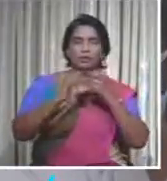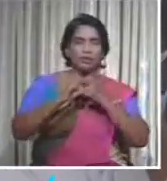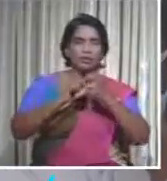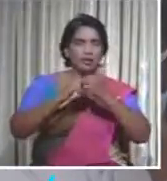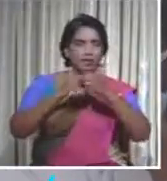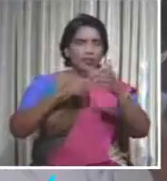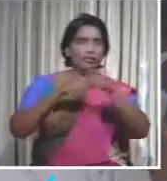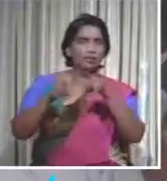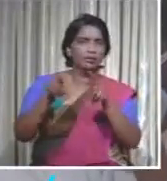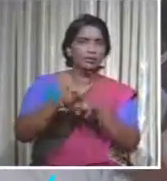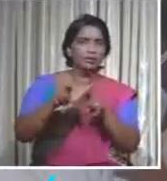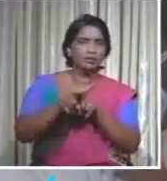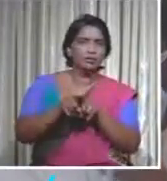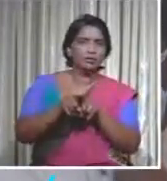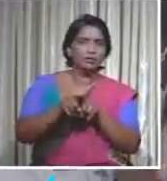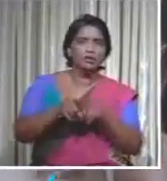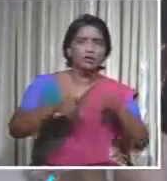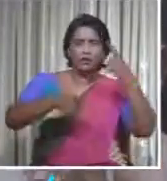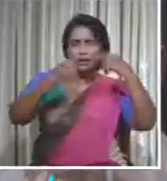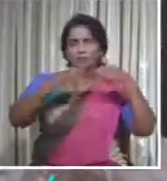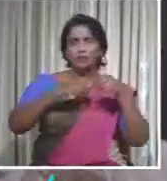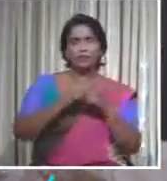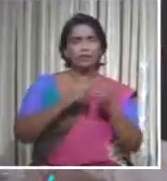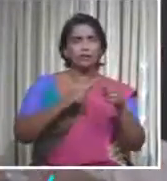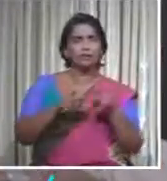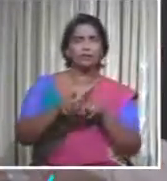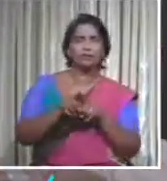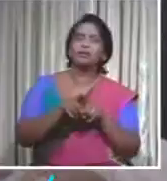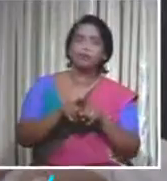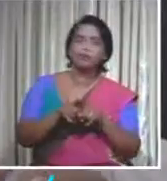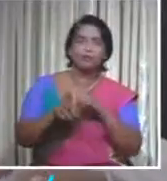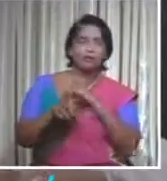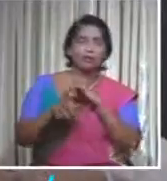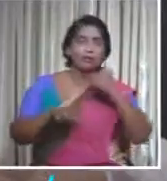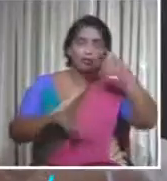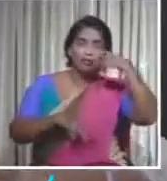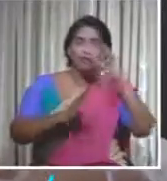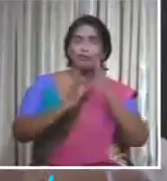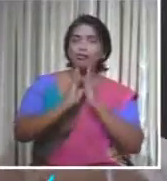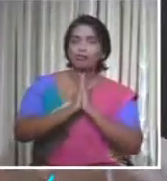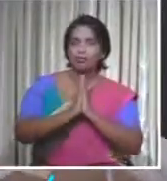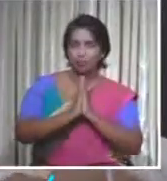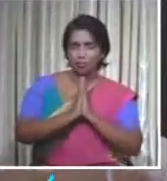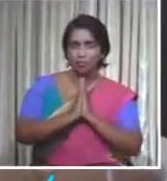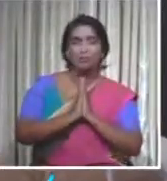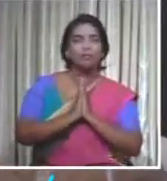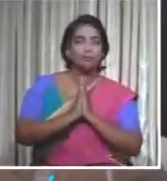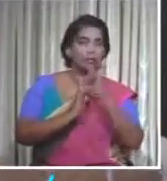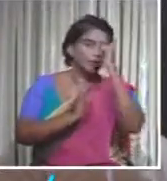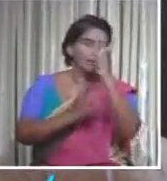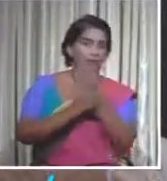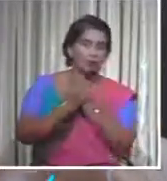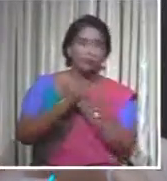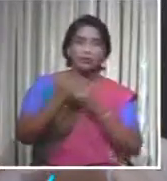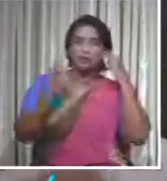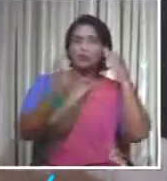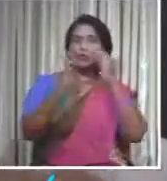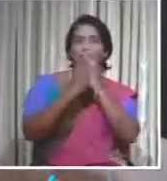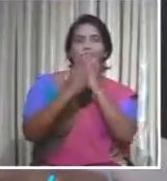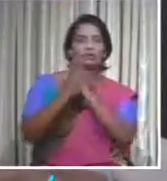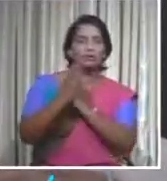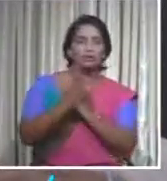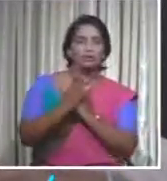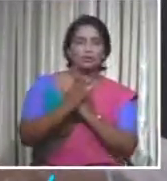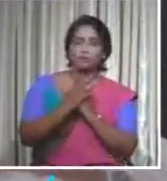इंडपी कलवेट बौद्ध अडया तुम्हें नहीं गौरव अमचरे